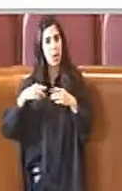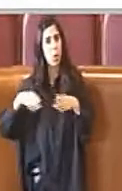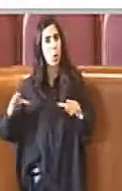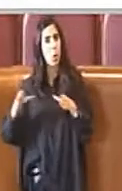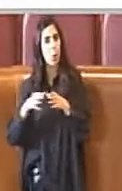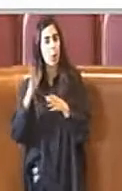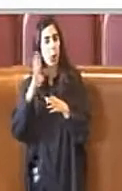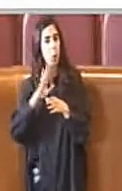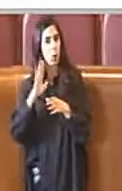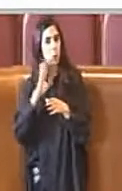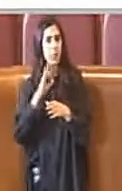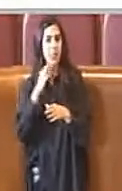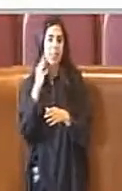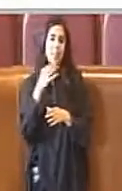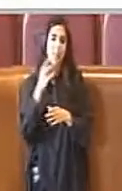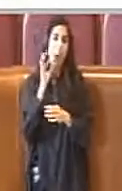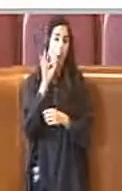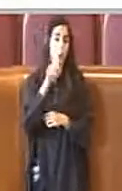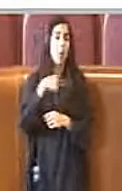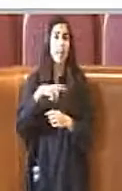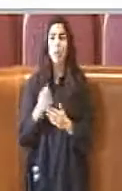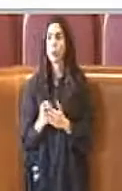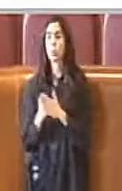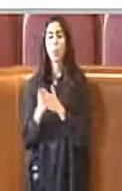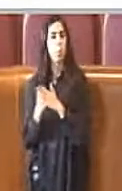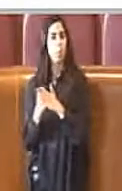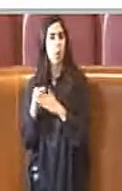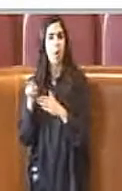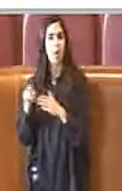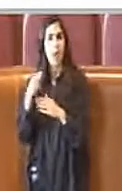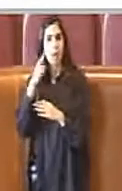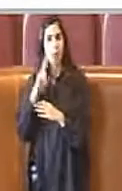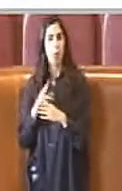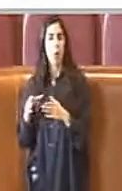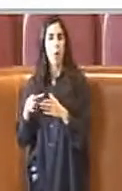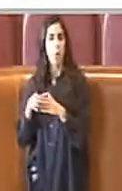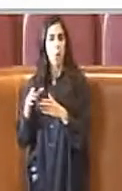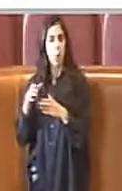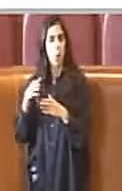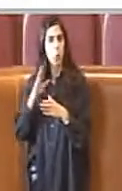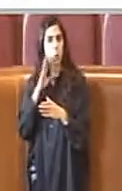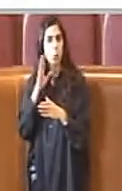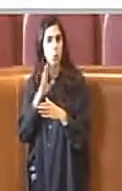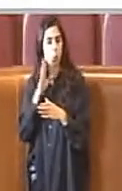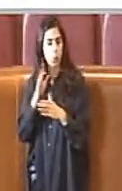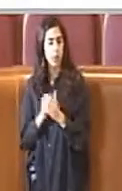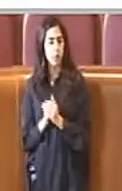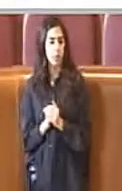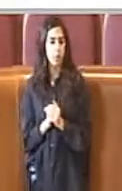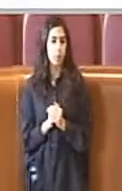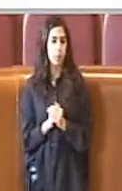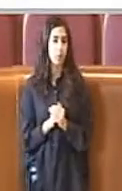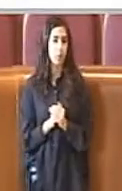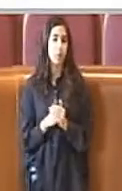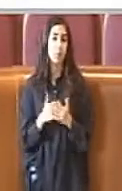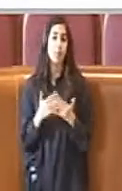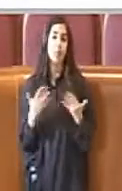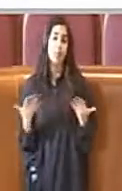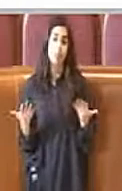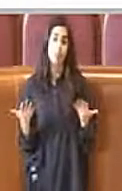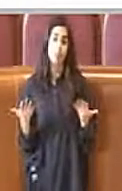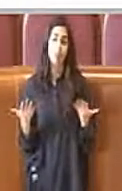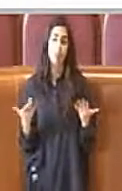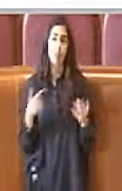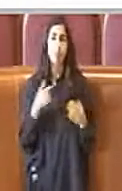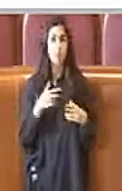di rafforzarle a tutto tondo e quindi poi anche di quelli che ci auguriamo per verranno quindi di fatto eco ripeto